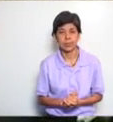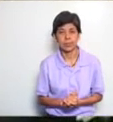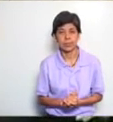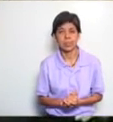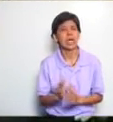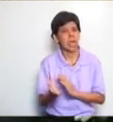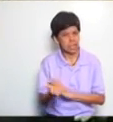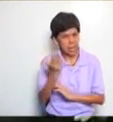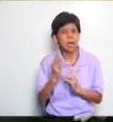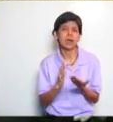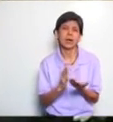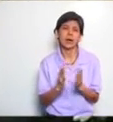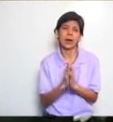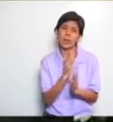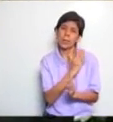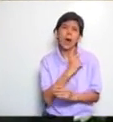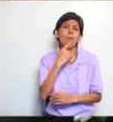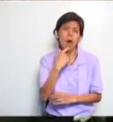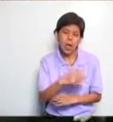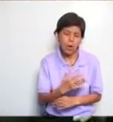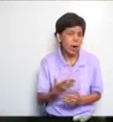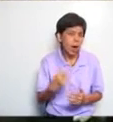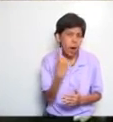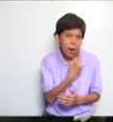ไงไหม ไปเชา ทรณ laysาร์ ูอจัล์บอกวา ยไง